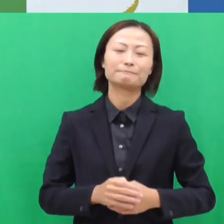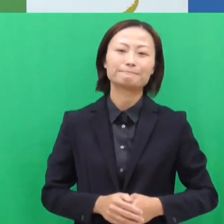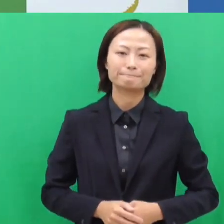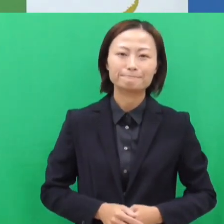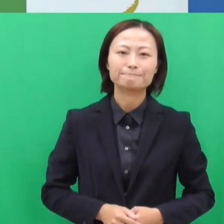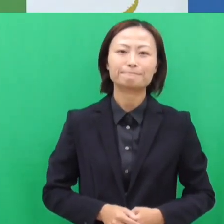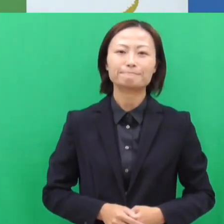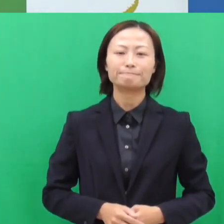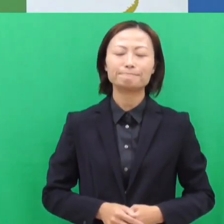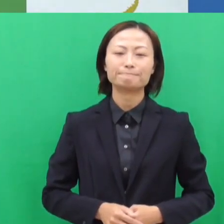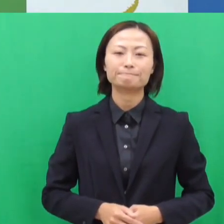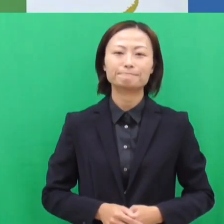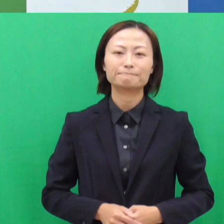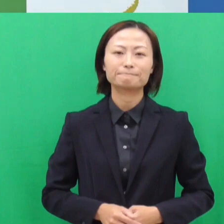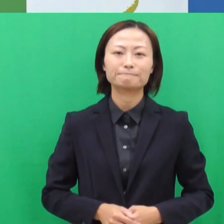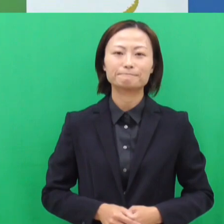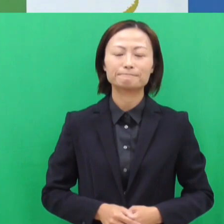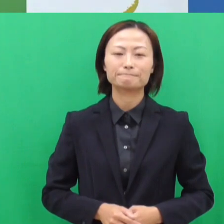です